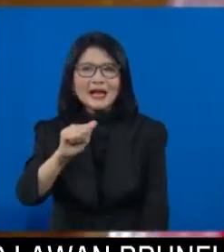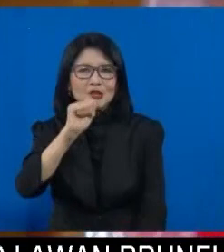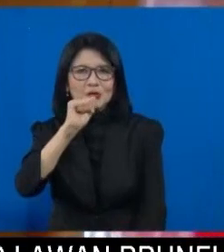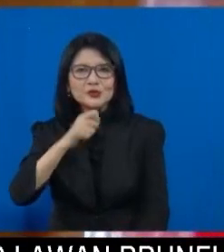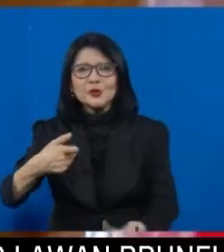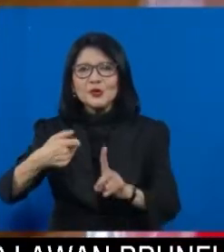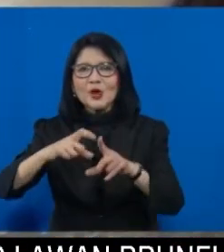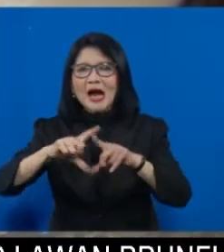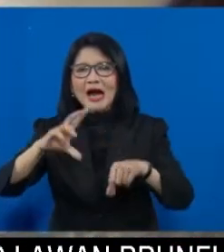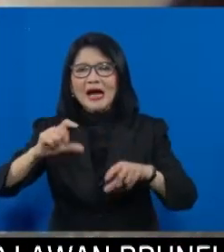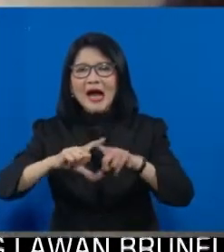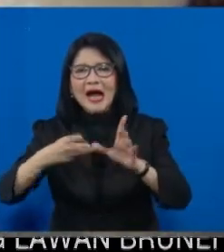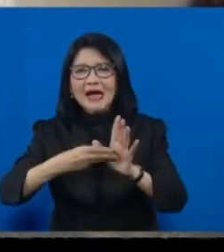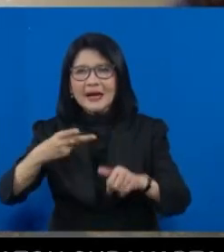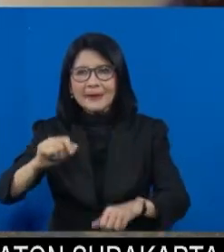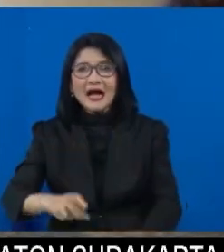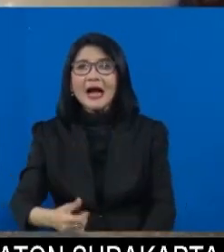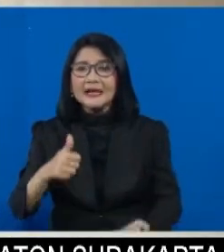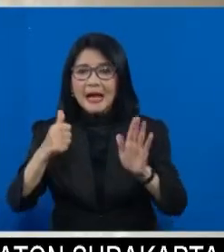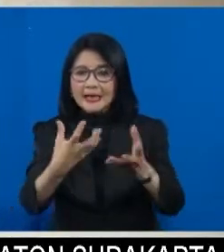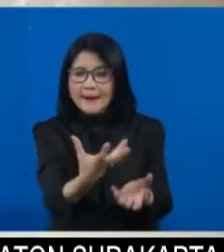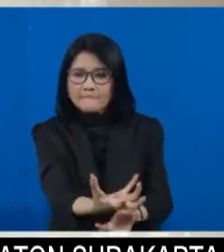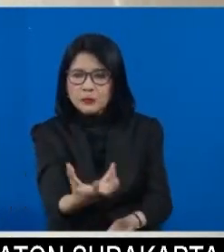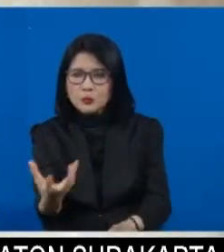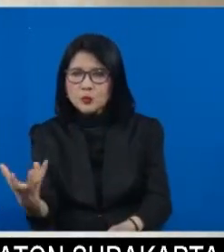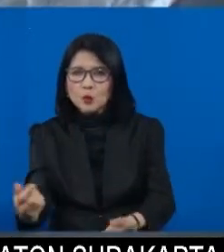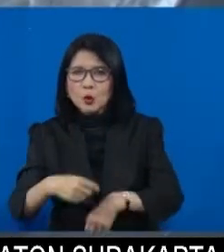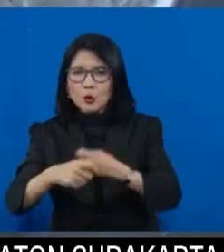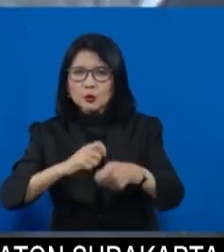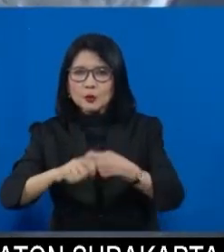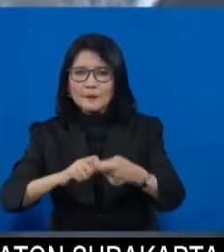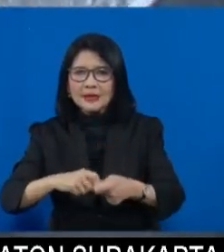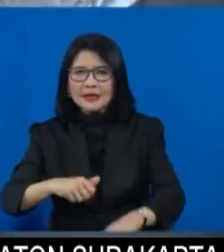karamel. Terdapat 6 tungku yang digunakan untuk mengolah susu.